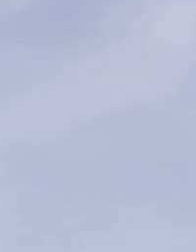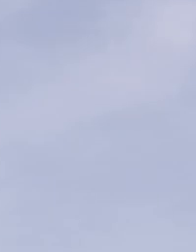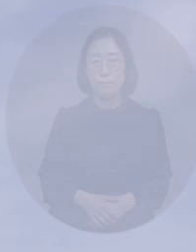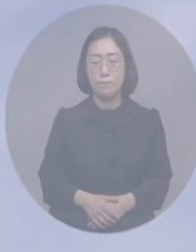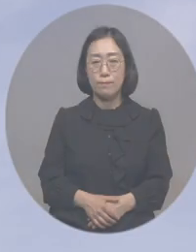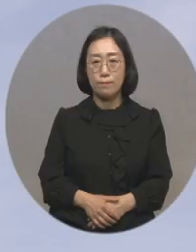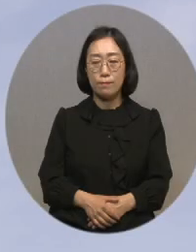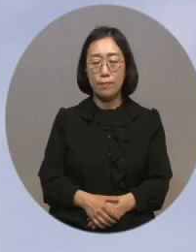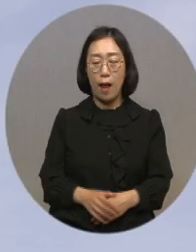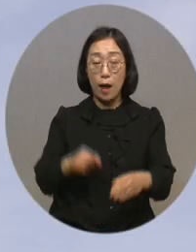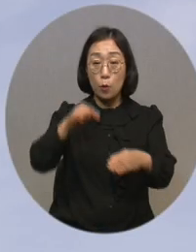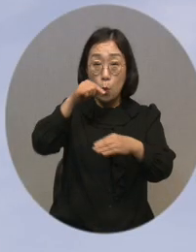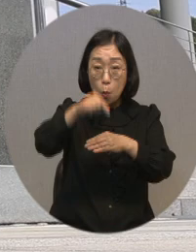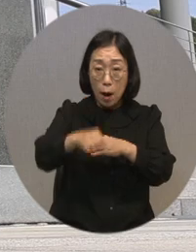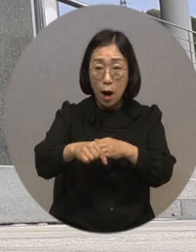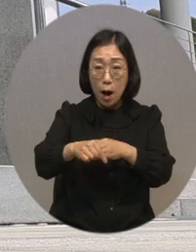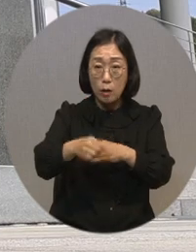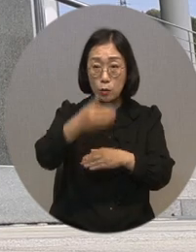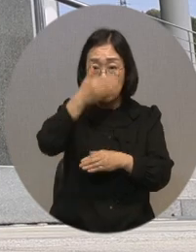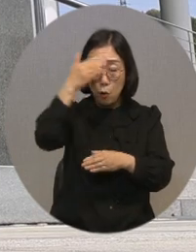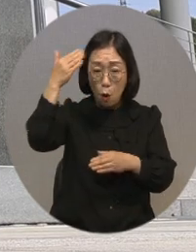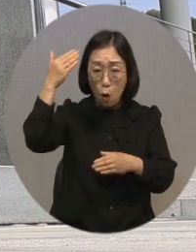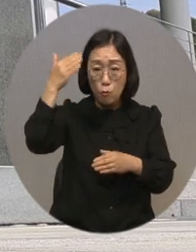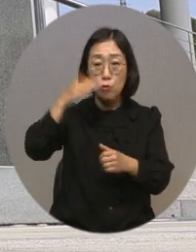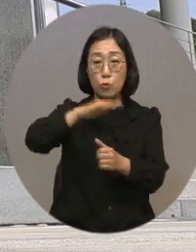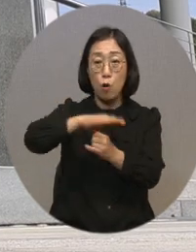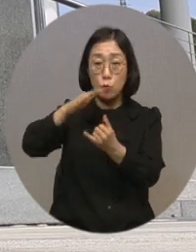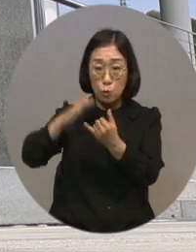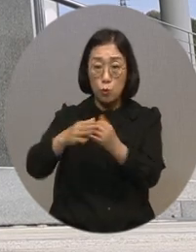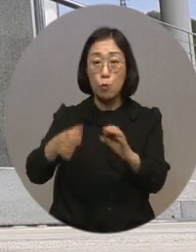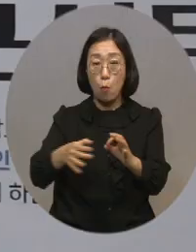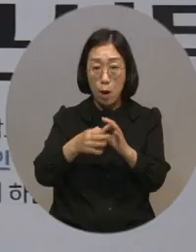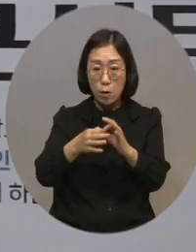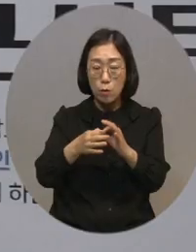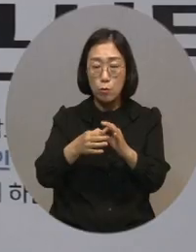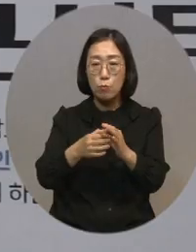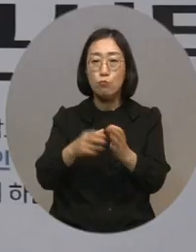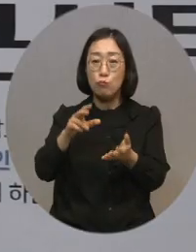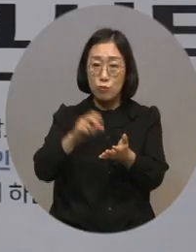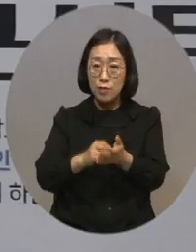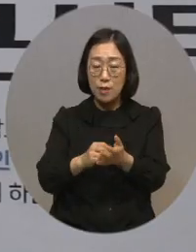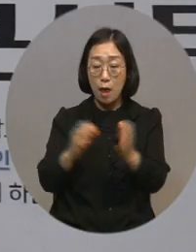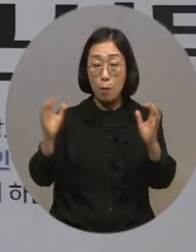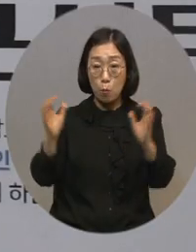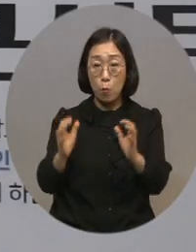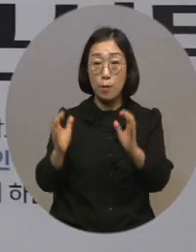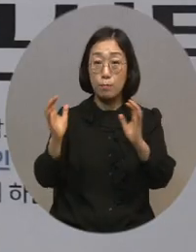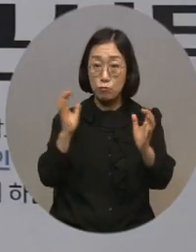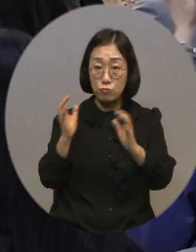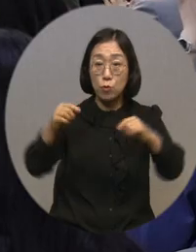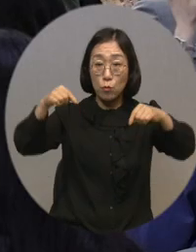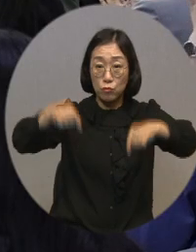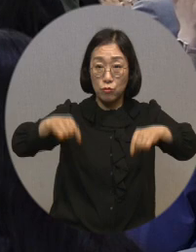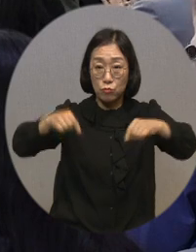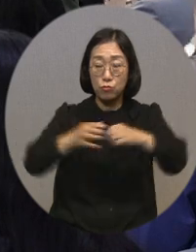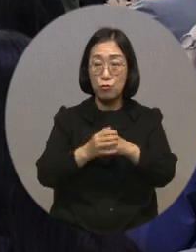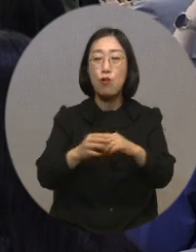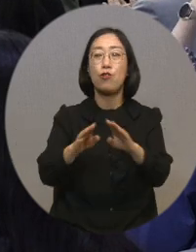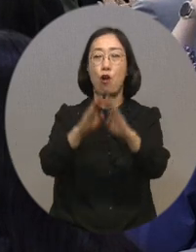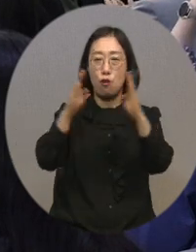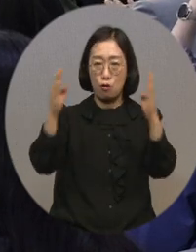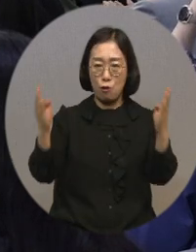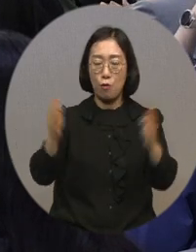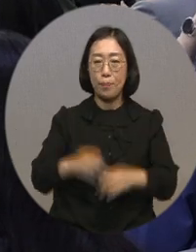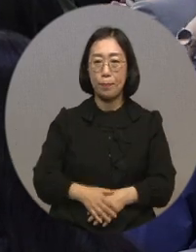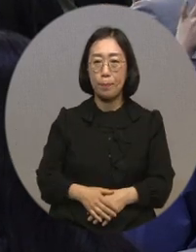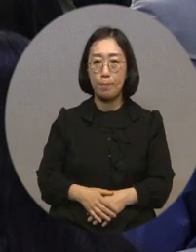학교 밖 청소년들에 대한 인식 개선과 제도 확립을 위한 토크 콘서트가 지난 19일 전라남도의회 초의실에서